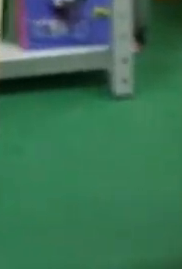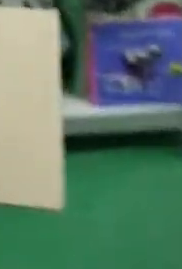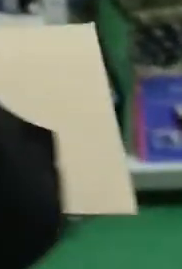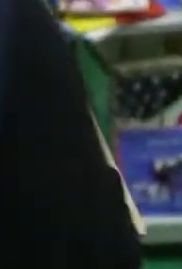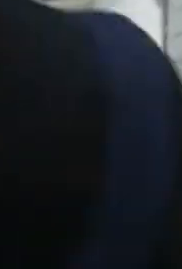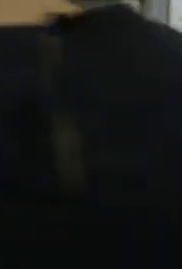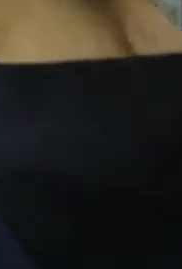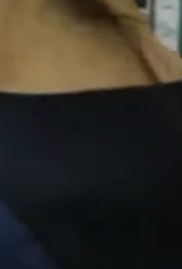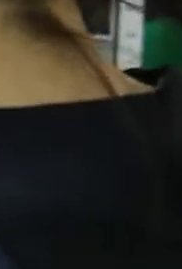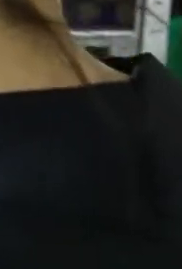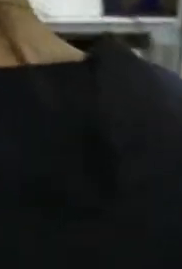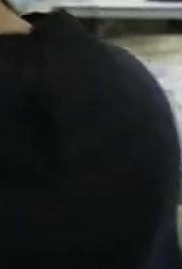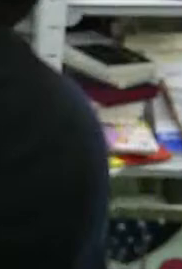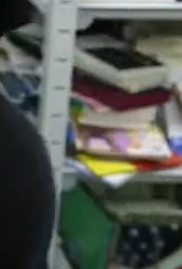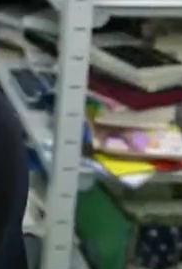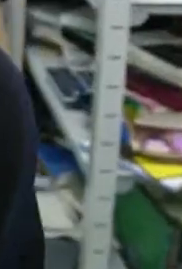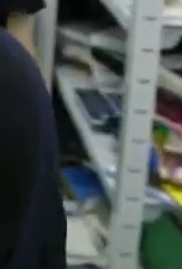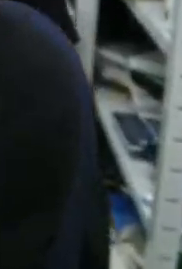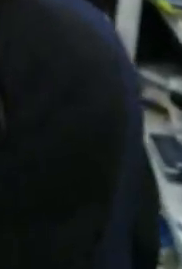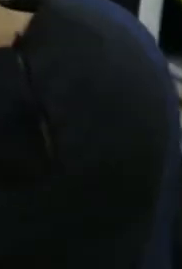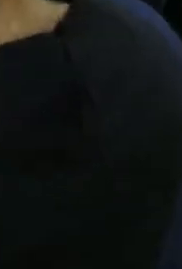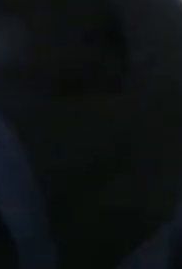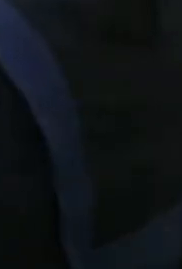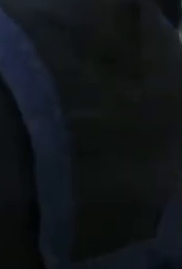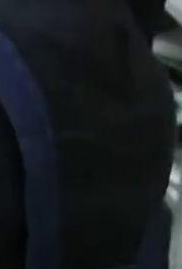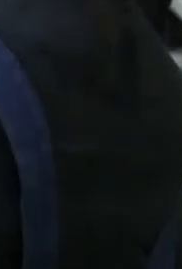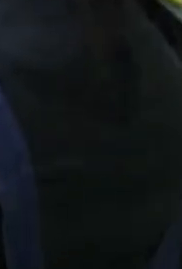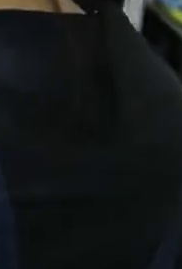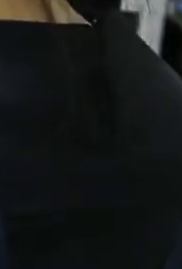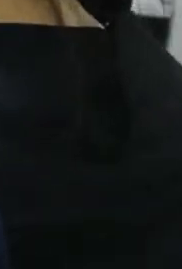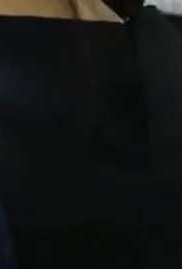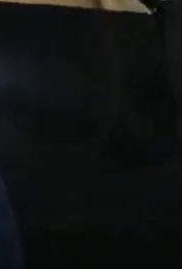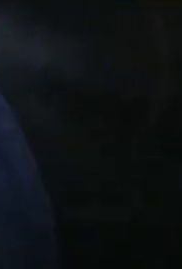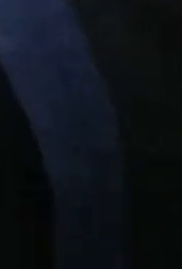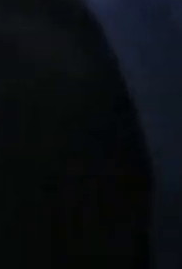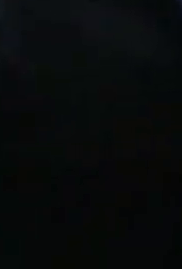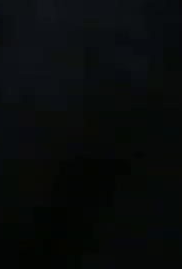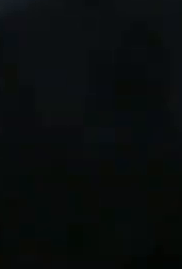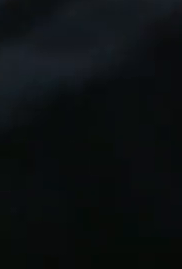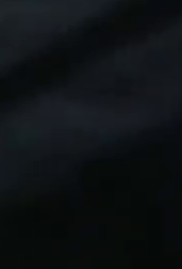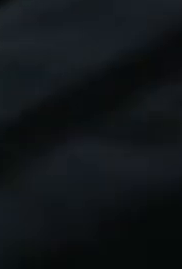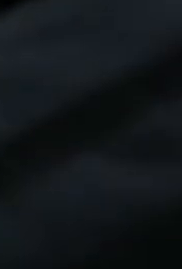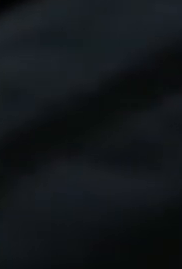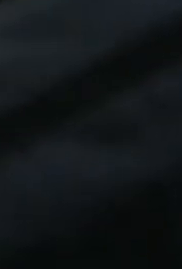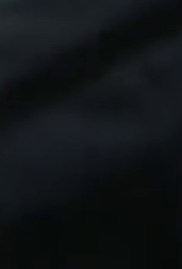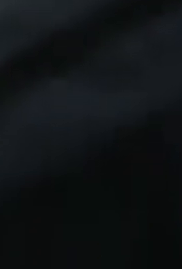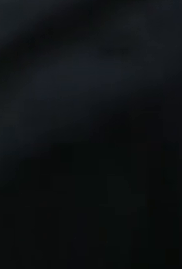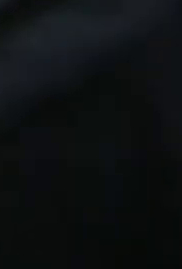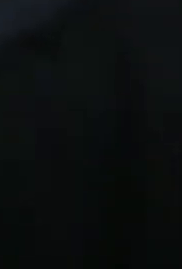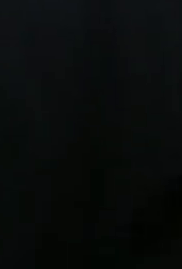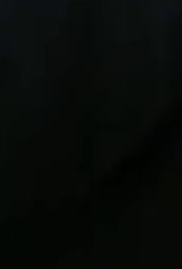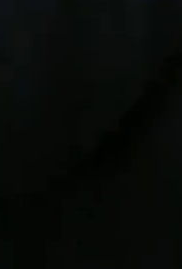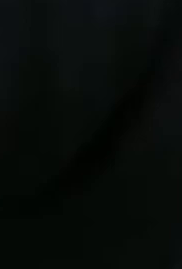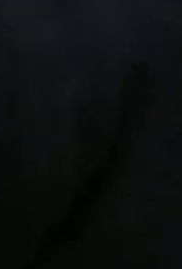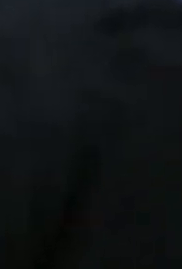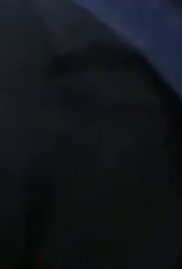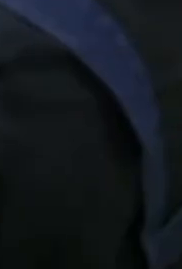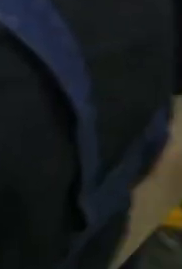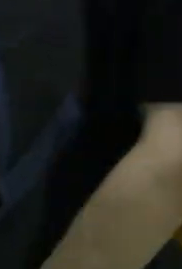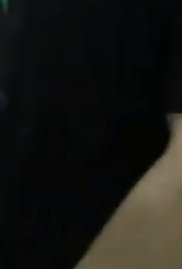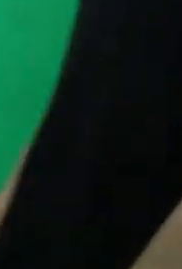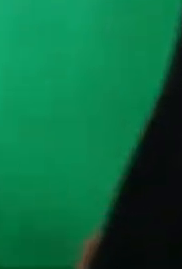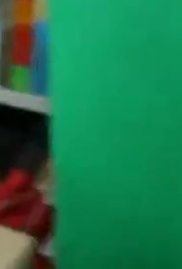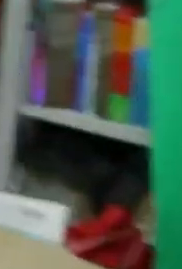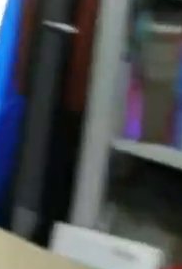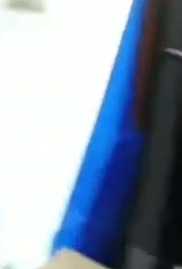번? 나 몇 번? 5. 5? 아싸. 나 꽝이다 그러면? 아싸 고마울 것